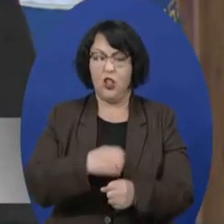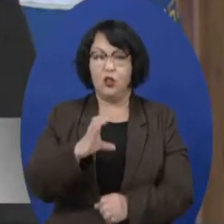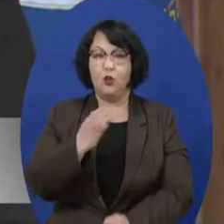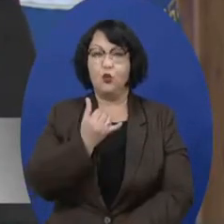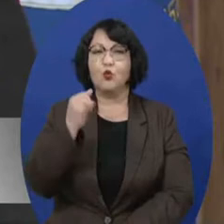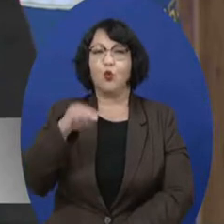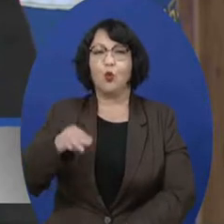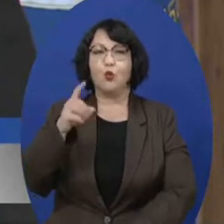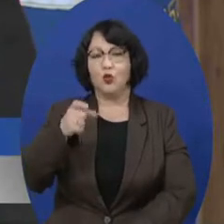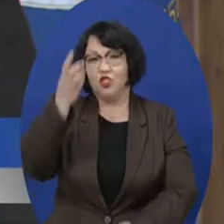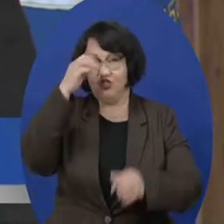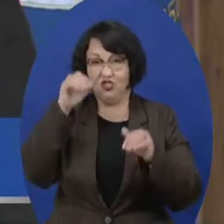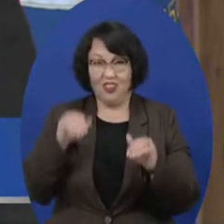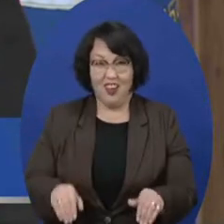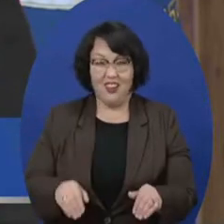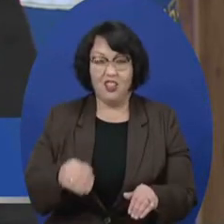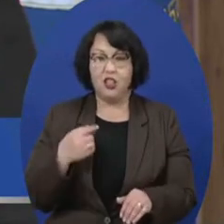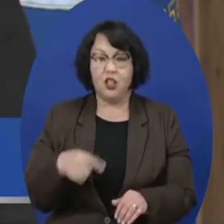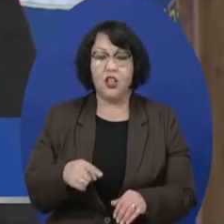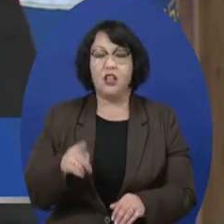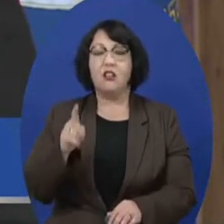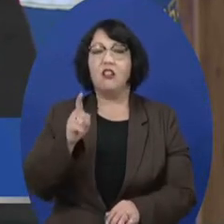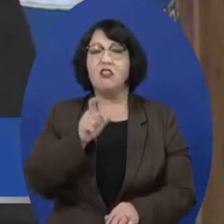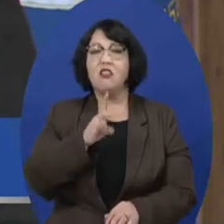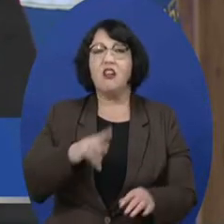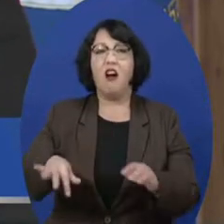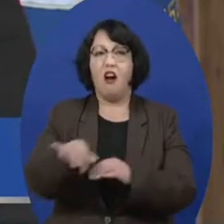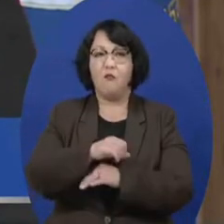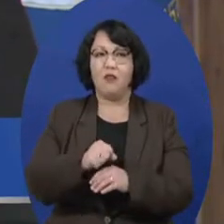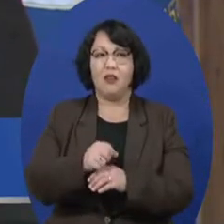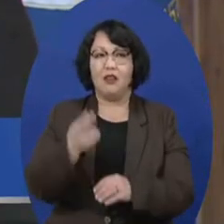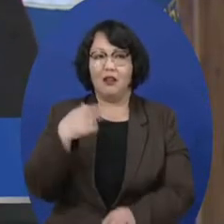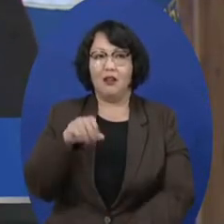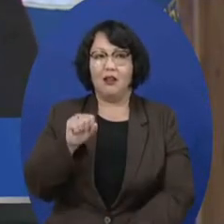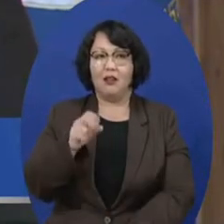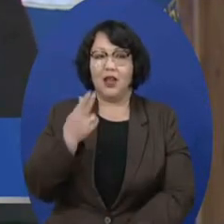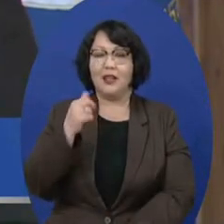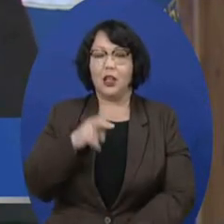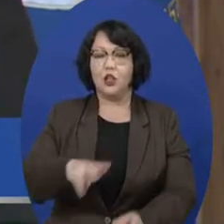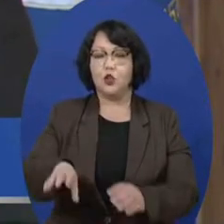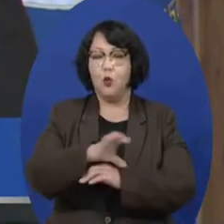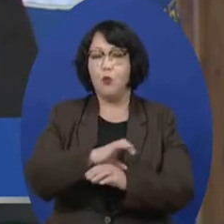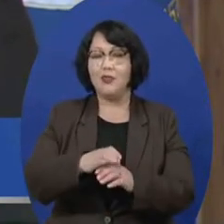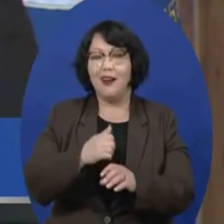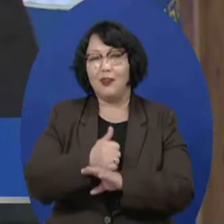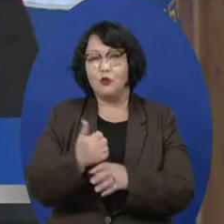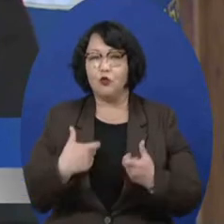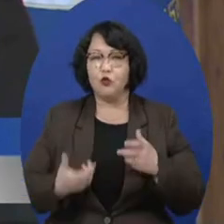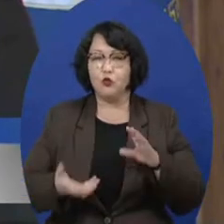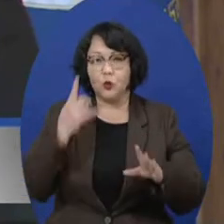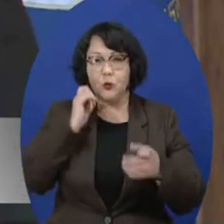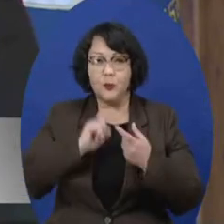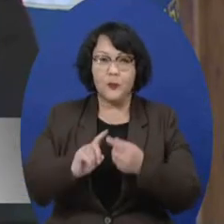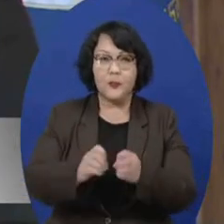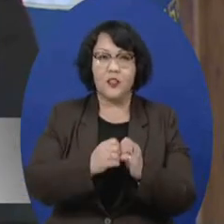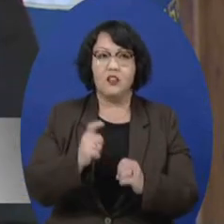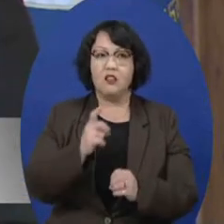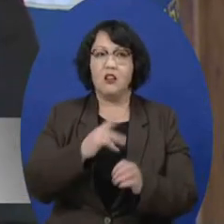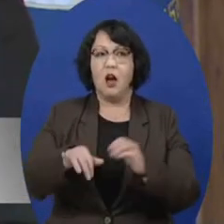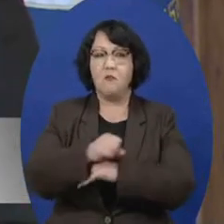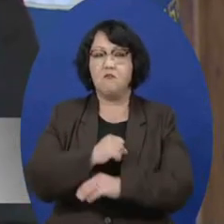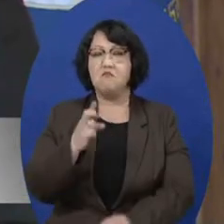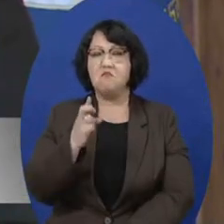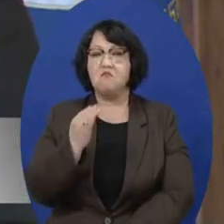аймгийн дадал суманд одоо бүтээн байгуулалтын ажлууд одоо эхлээд явж байгаа юм. Хинтэй аймгийн Бендер суманд их хуралтай цогцлбор байгаа.